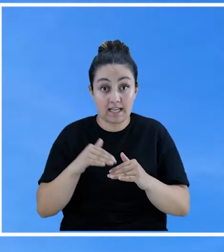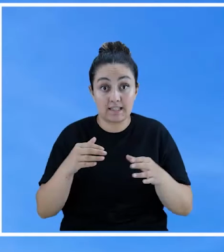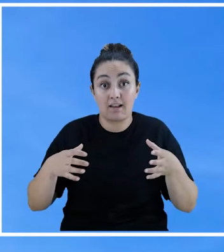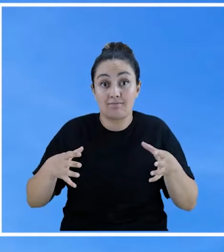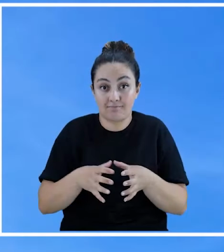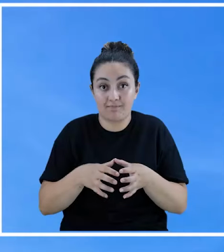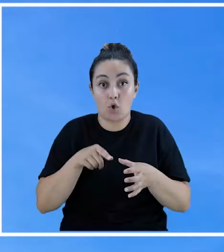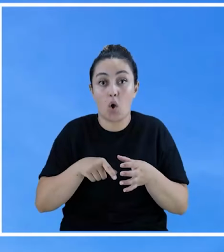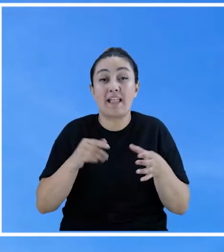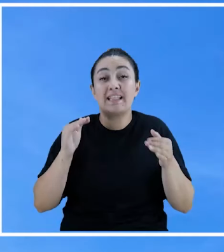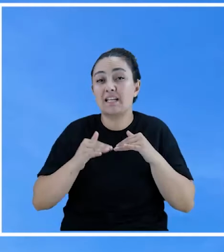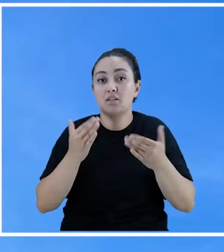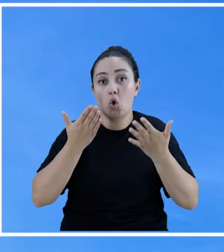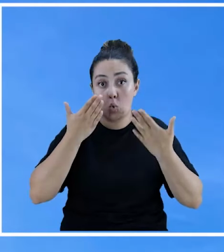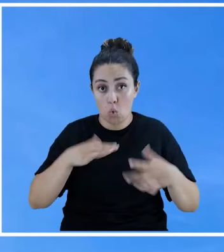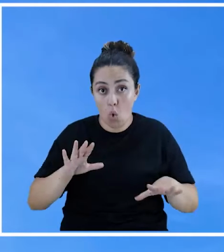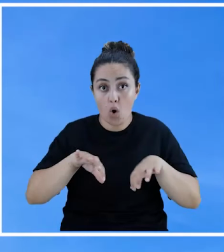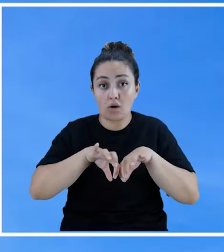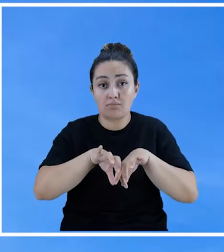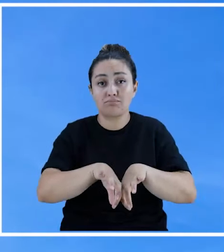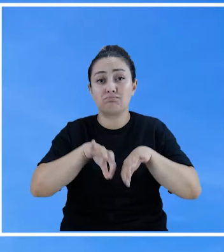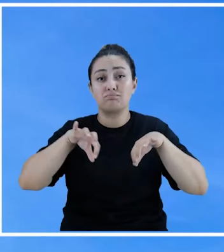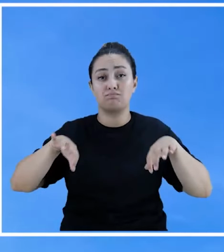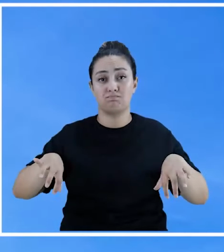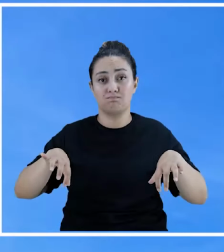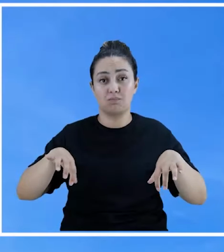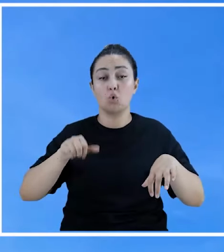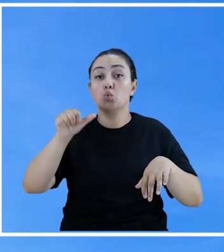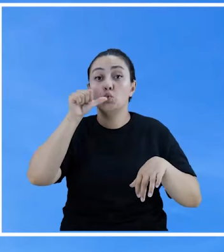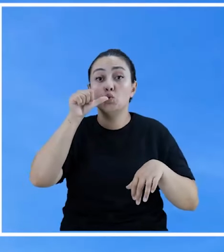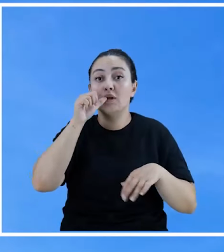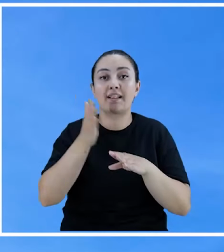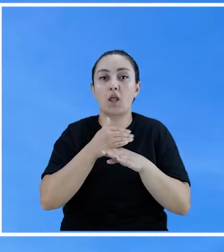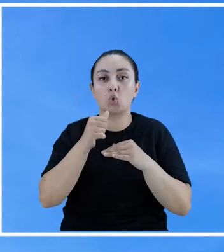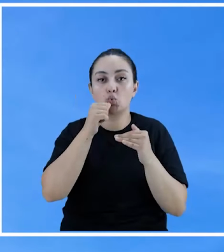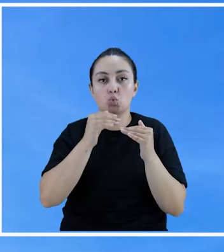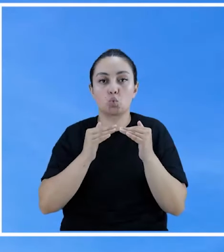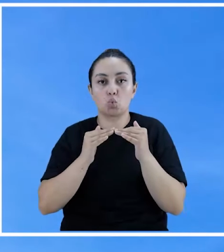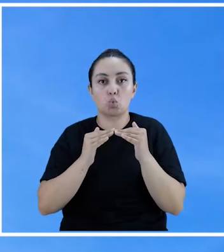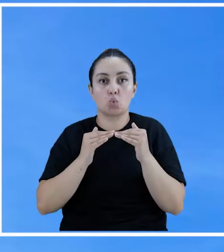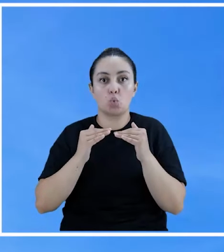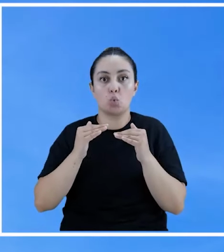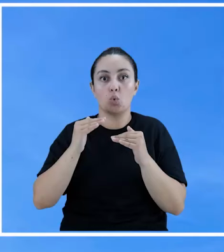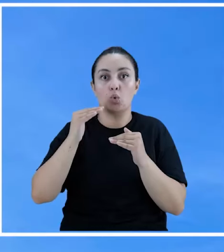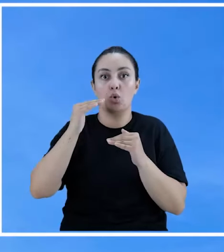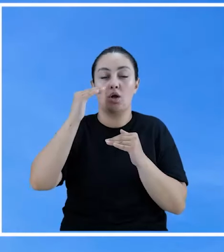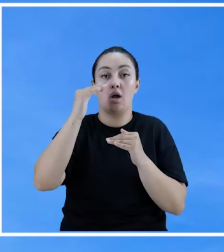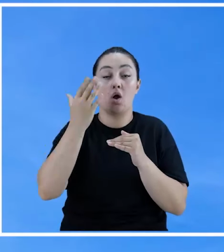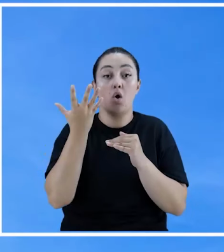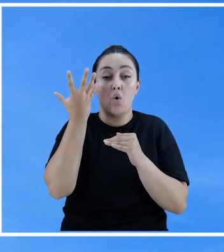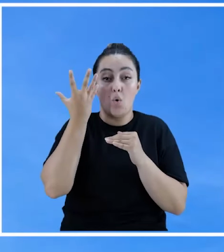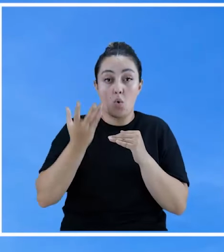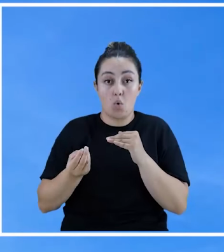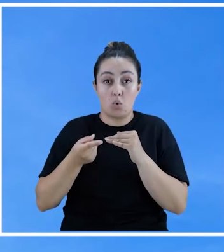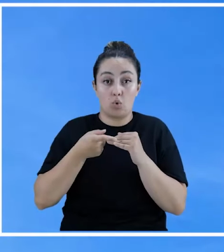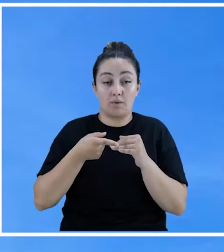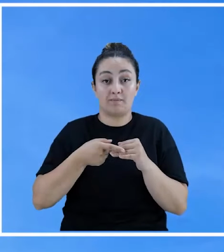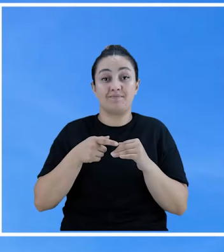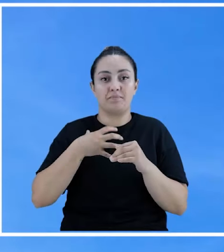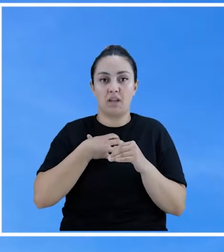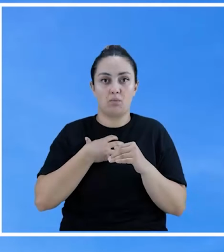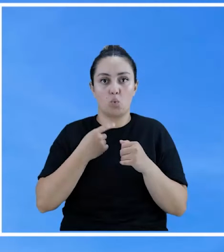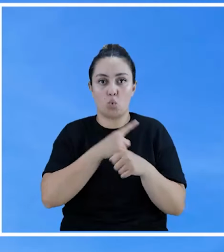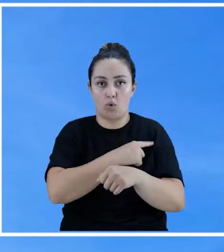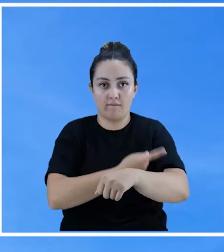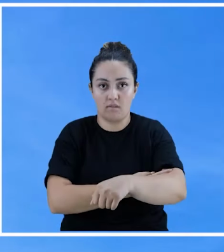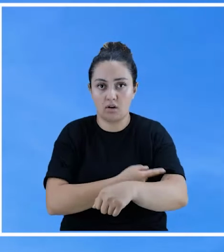taşıyorlardı. Artık bu destek yok. Birbirleriyle iletişim yok. Çünkü su yukarı çıkmaya giderken onları ayırdı. Benim taşıma